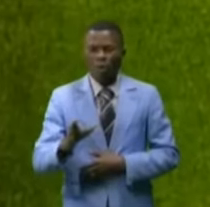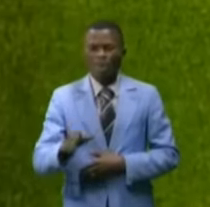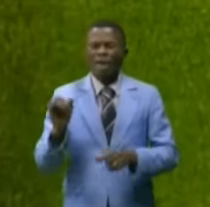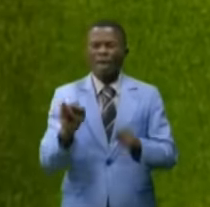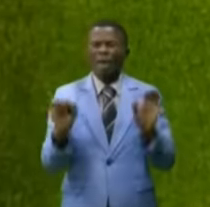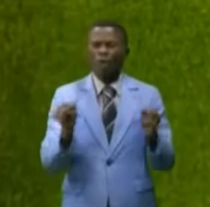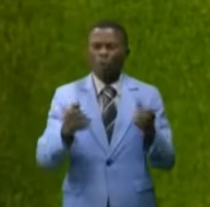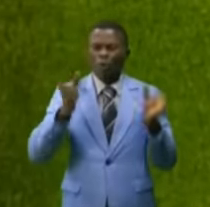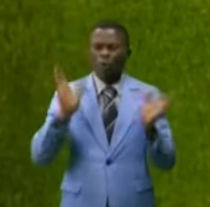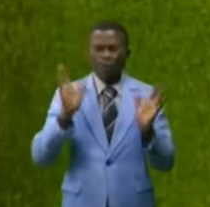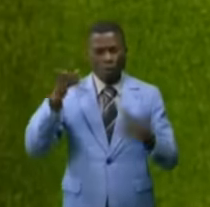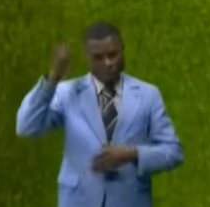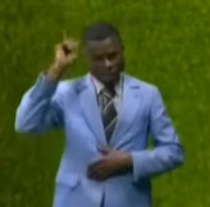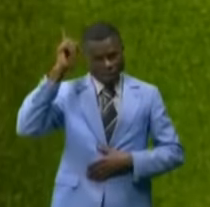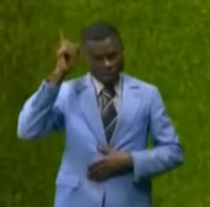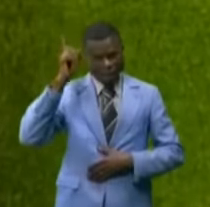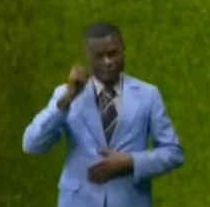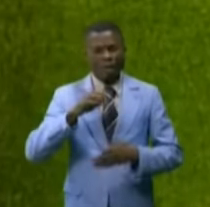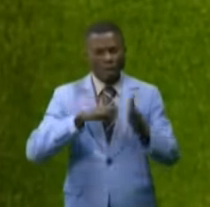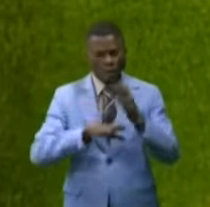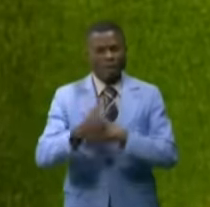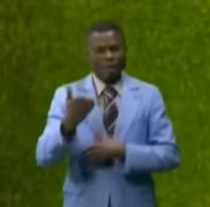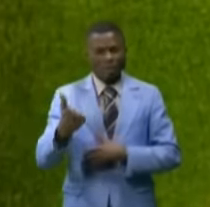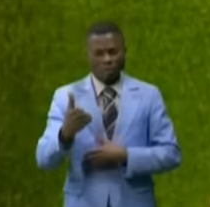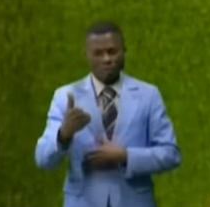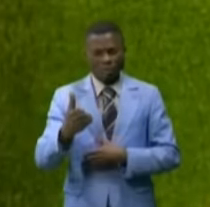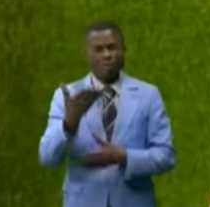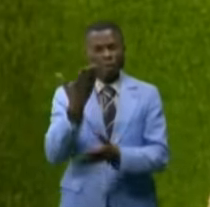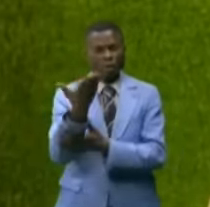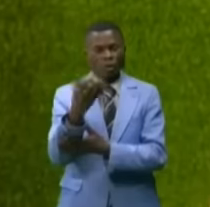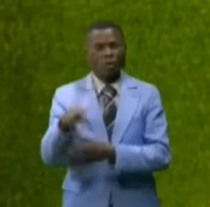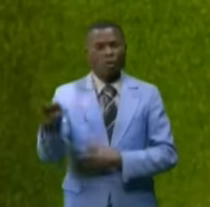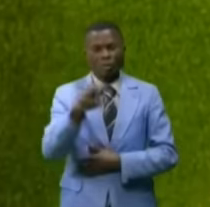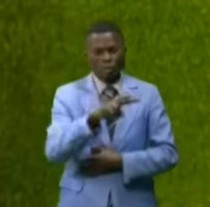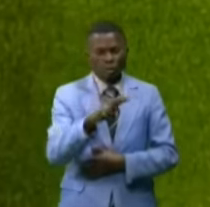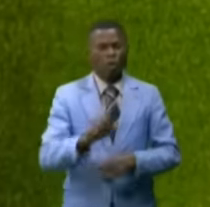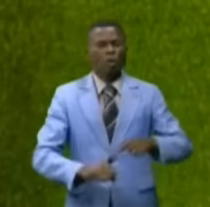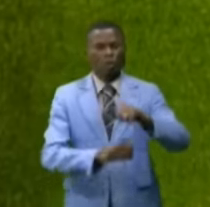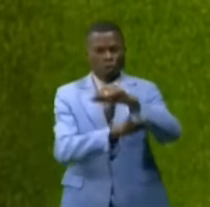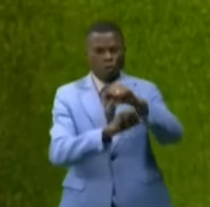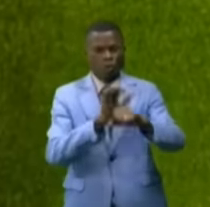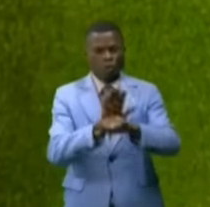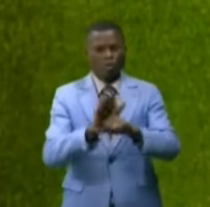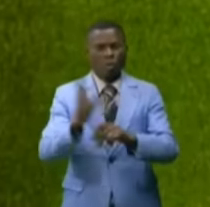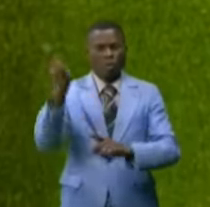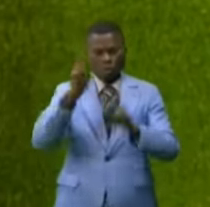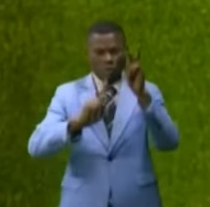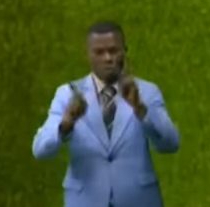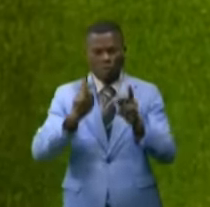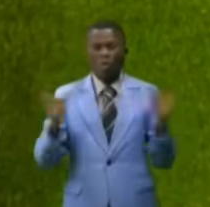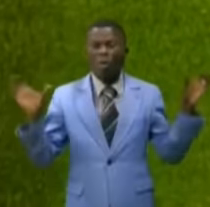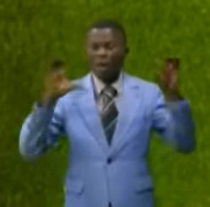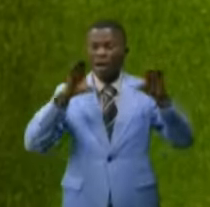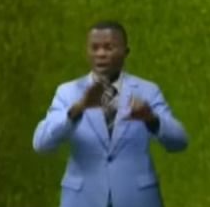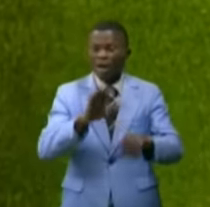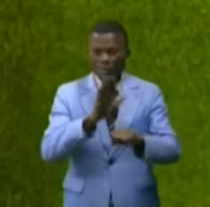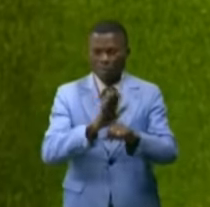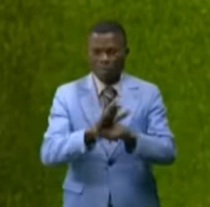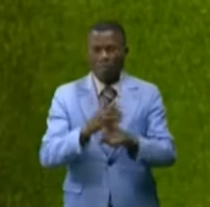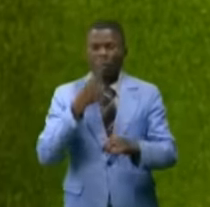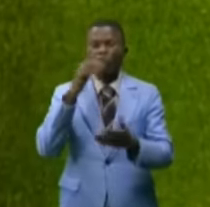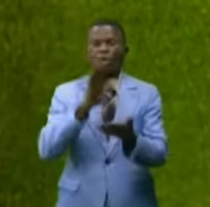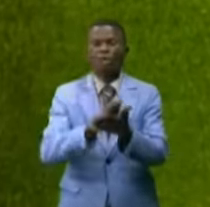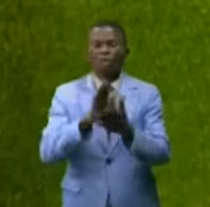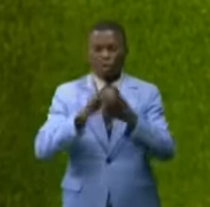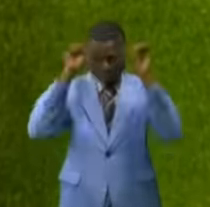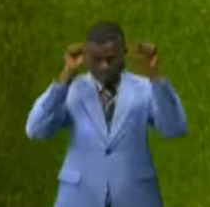Barça, feront partie de la fête. Et là, tout ce qu'on demande, c'est déjà le soutien du peuple, déjà en premier lieu, et remercier le chef de